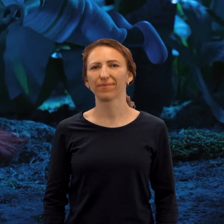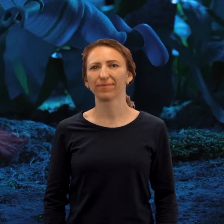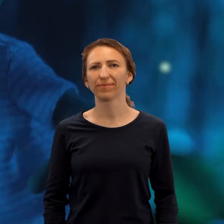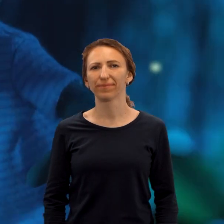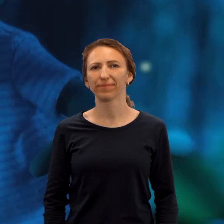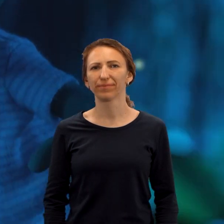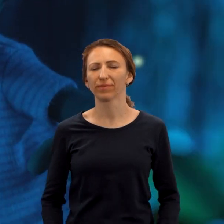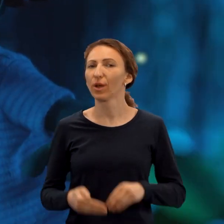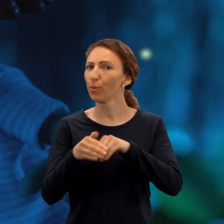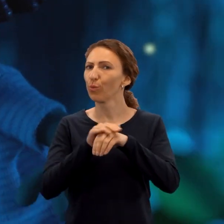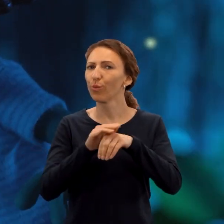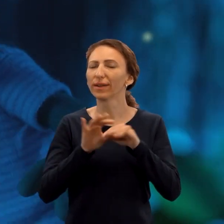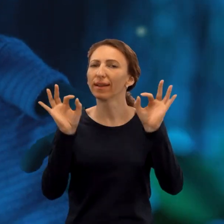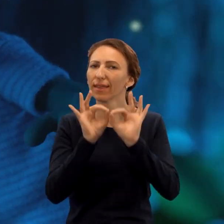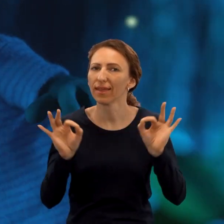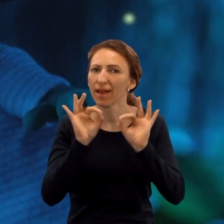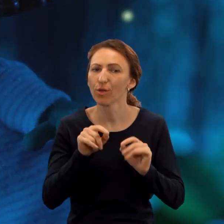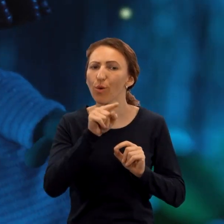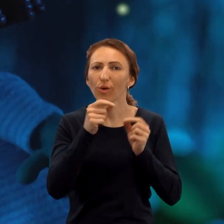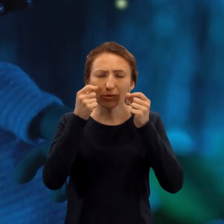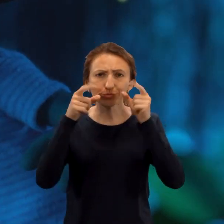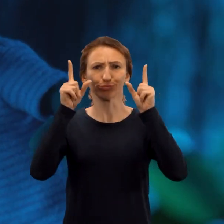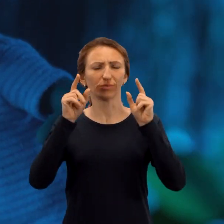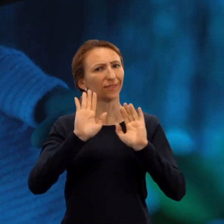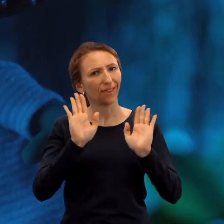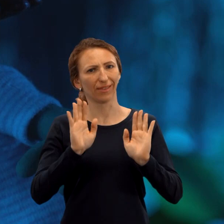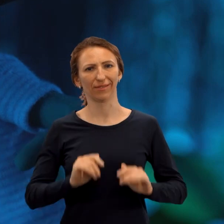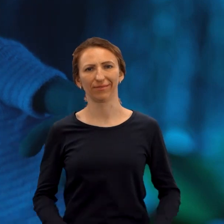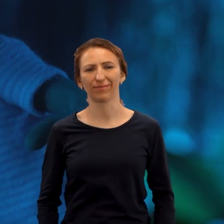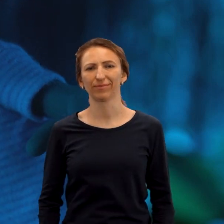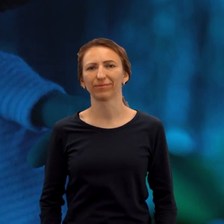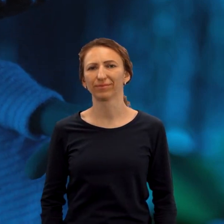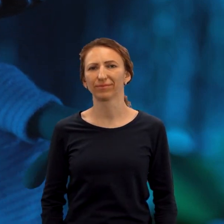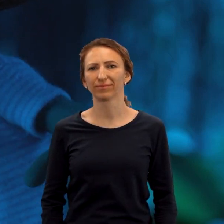Tylko delikatnie Żeby się nie zbudziły